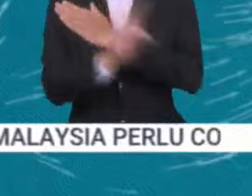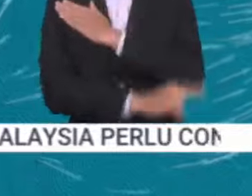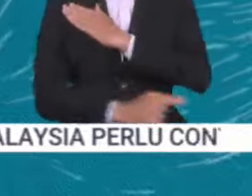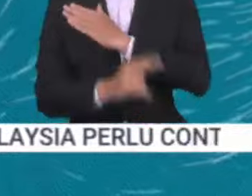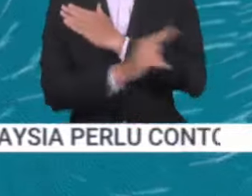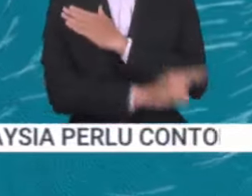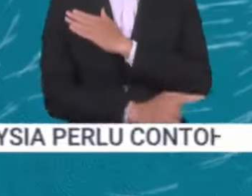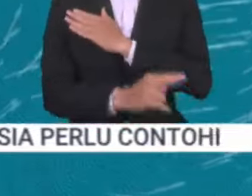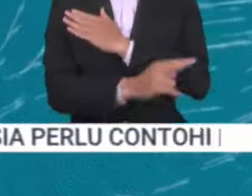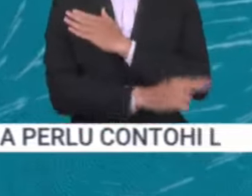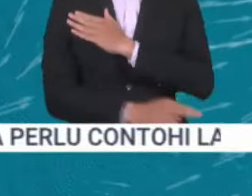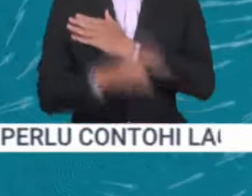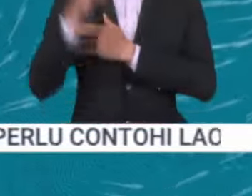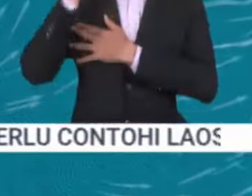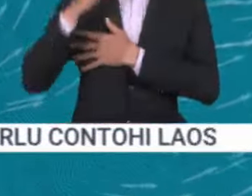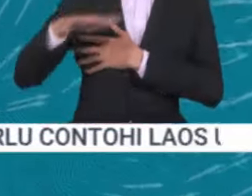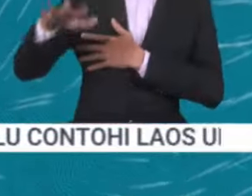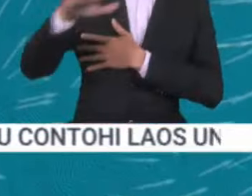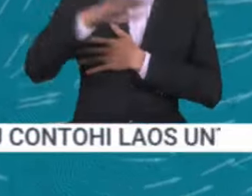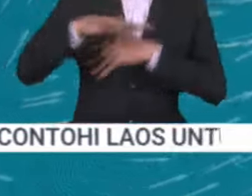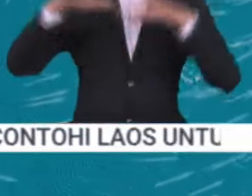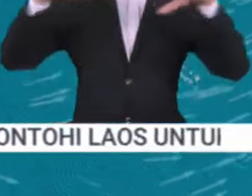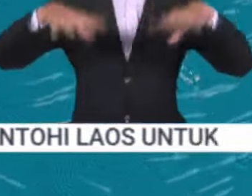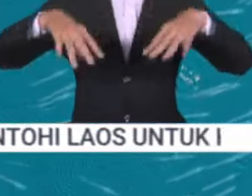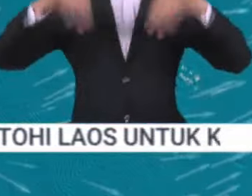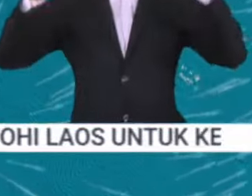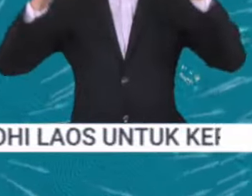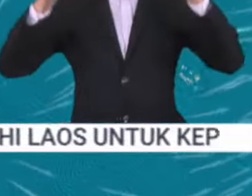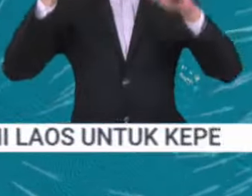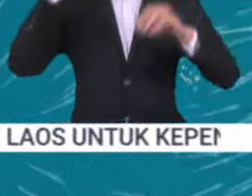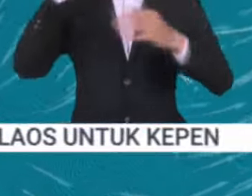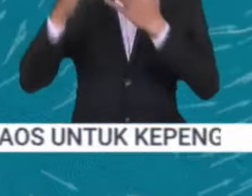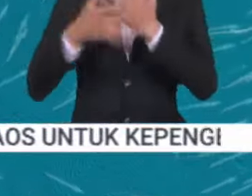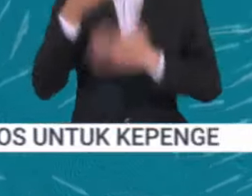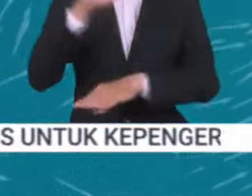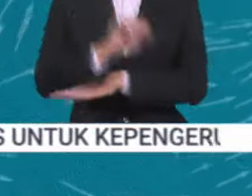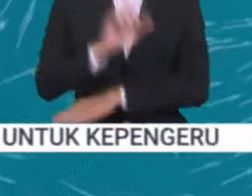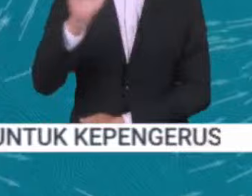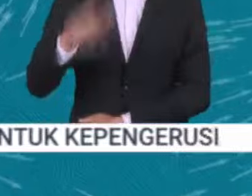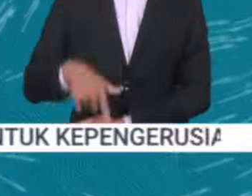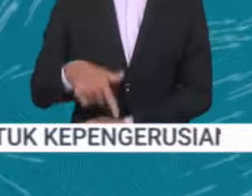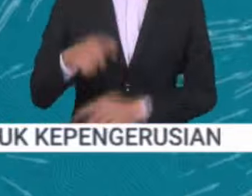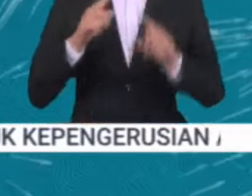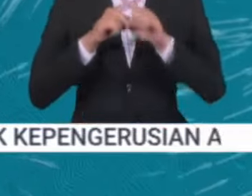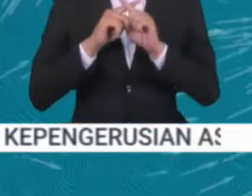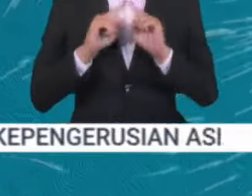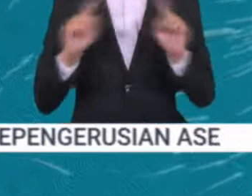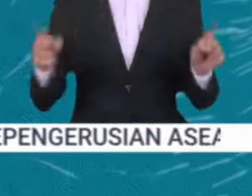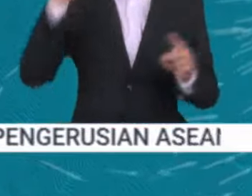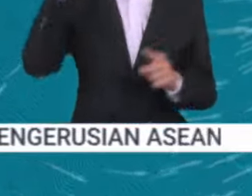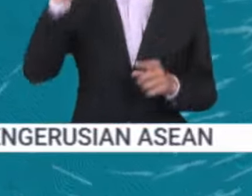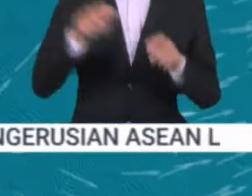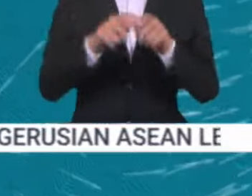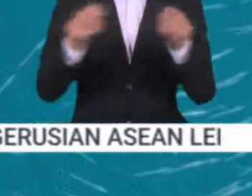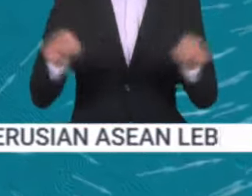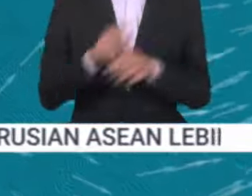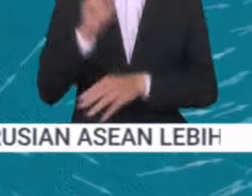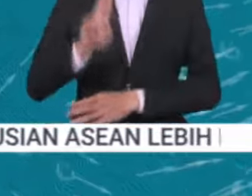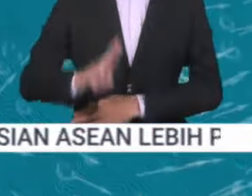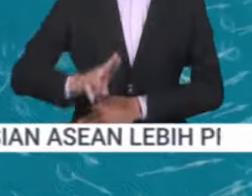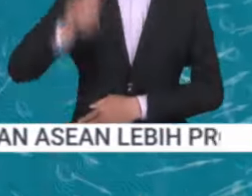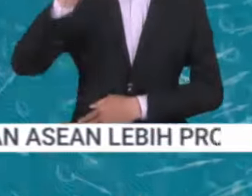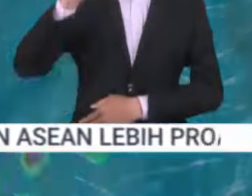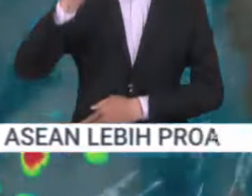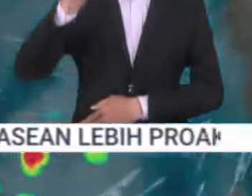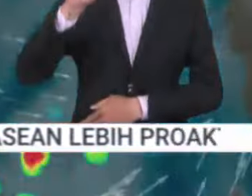sekitar Semenanjung yang dijangka akan reda sepenuhnya menjelang awal malam nanti. Namun begitu, bagi kawasan-kawasan di sekitar utara